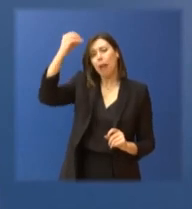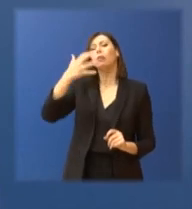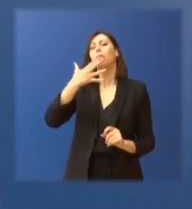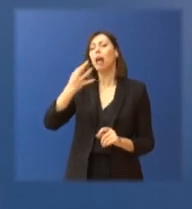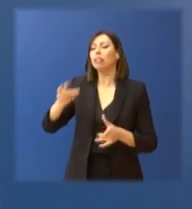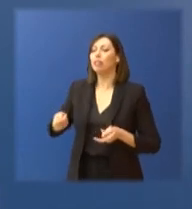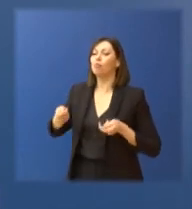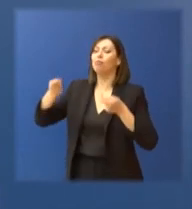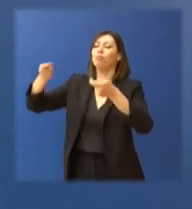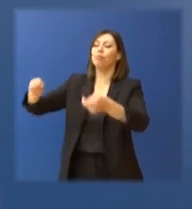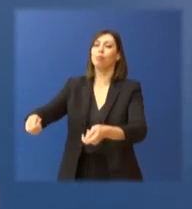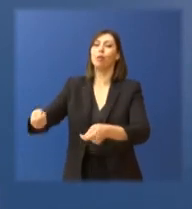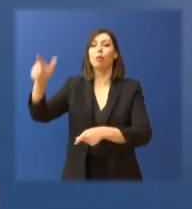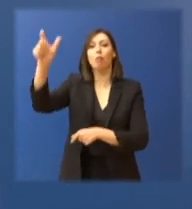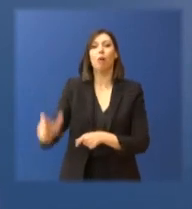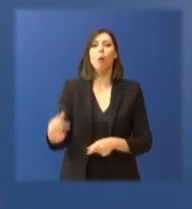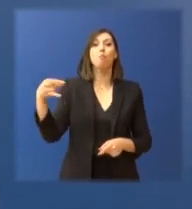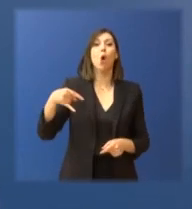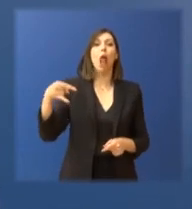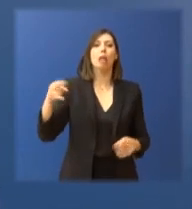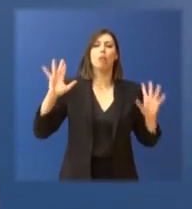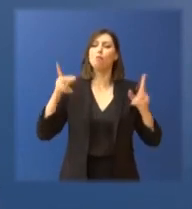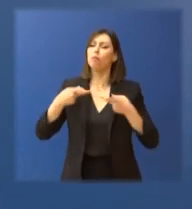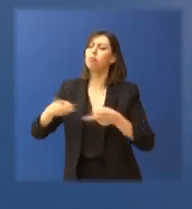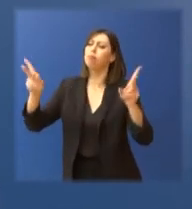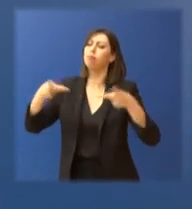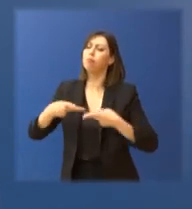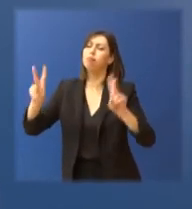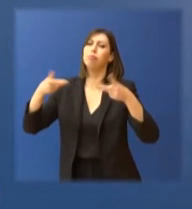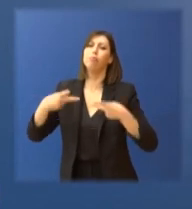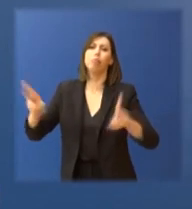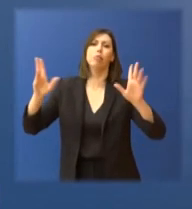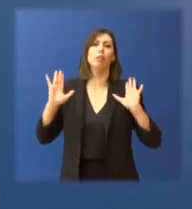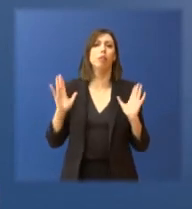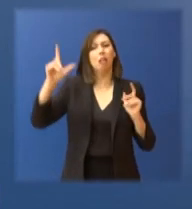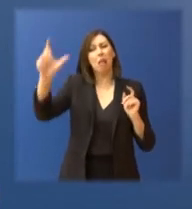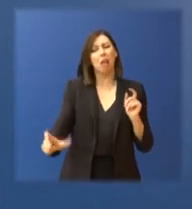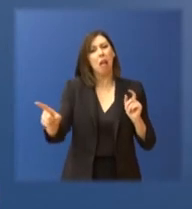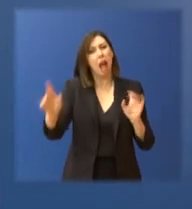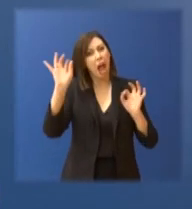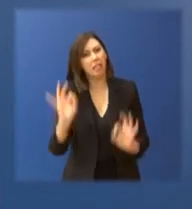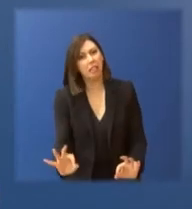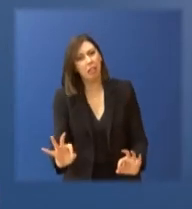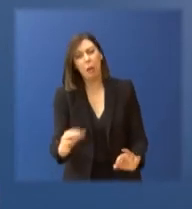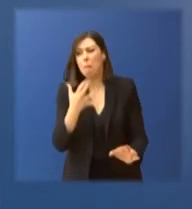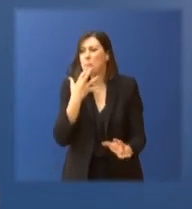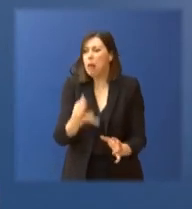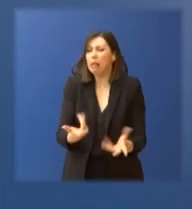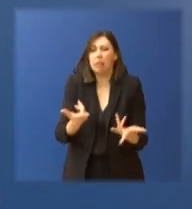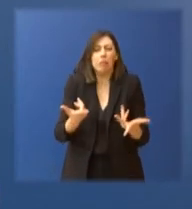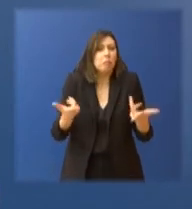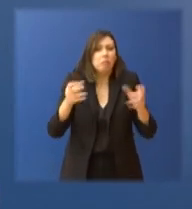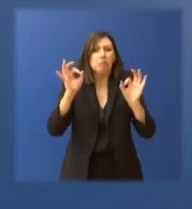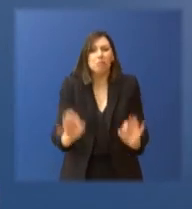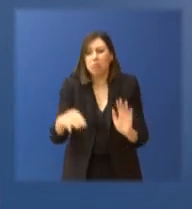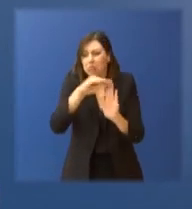έδισε απεριόριστα μέσα αλλά και ελευθερία. Επένδυσε στην πολιτική και ηθική χυδαιότητα, την αμετροέπεια, την ευτέλεια και